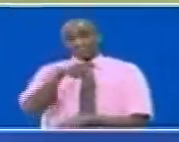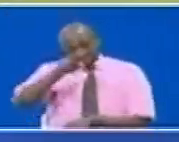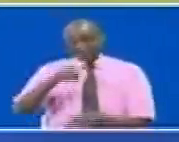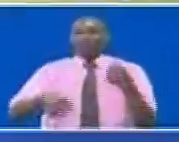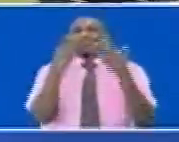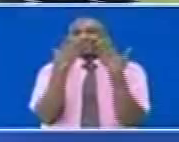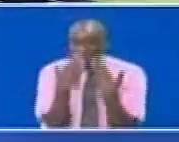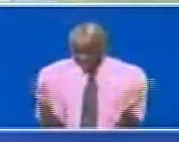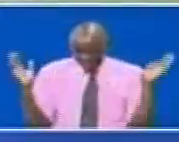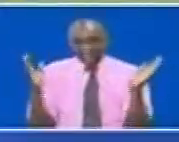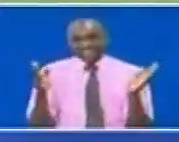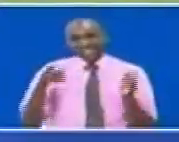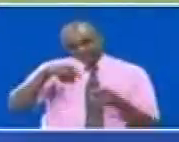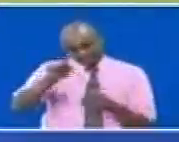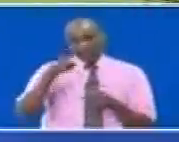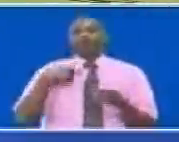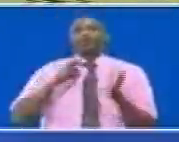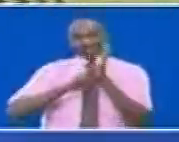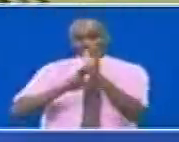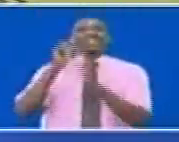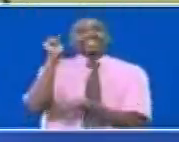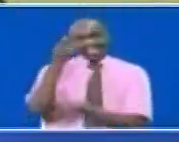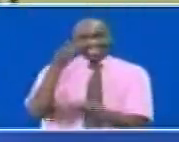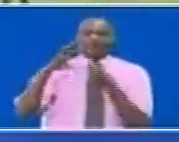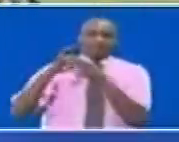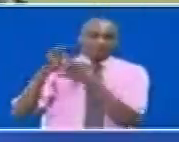na kuwa kwenye timu ambayo itawakilisha Kenya,